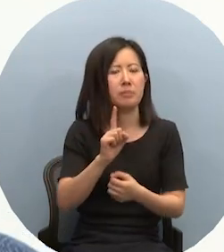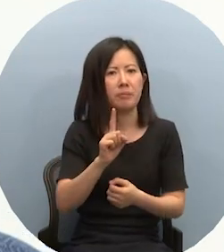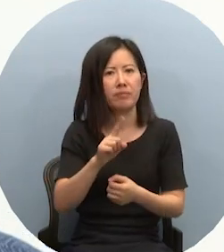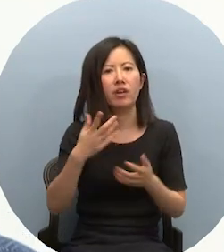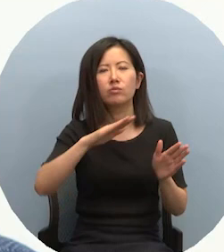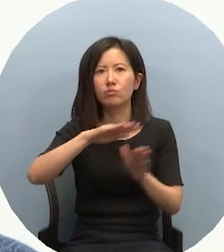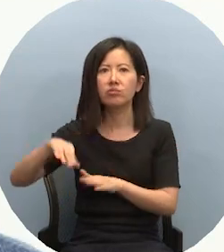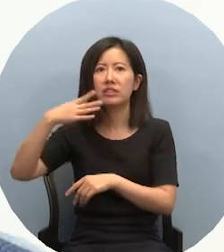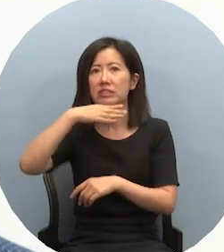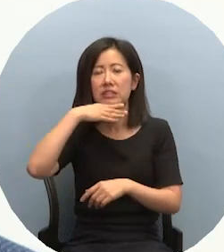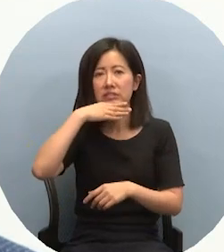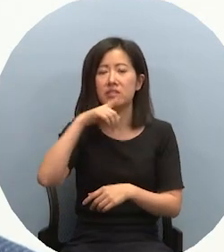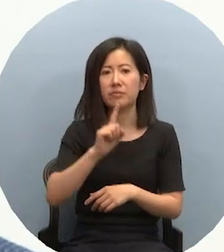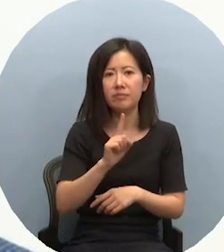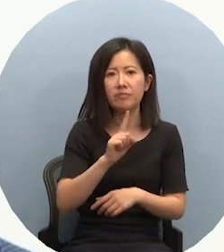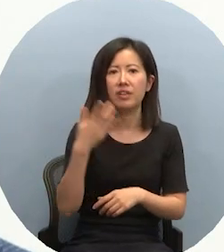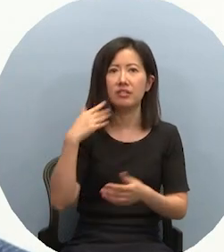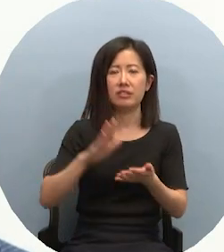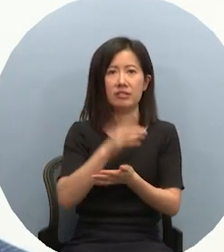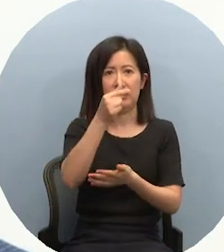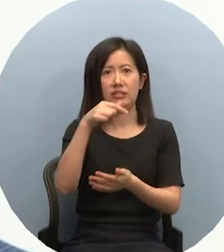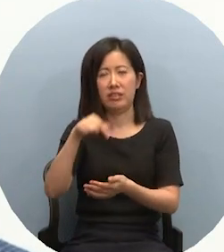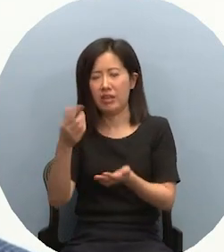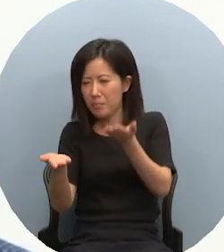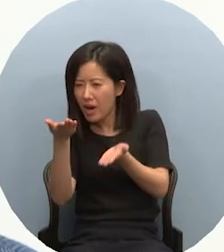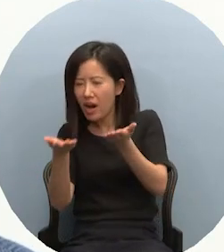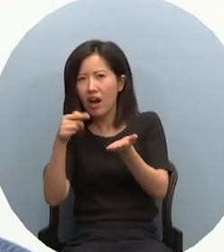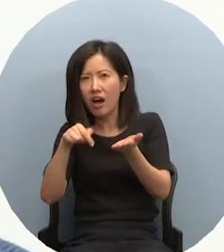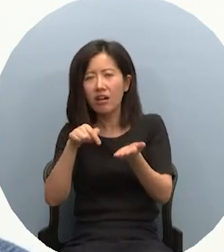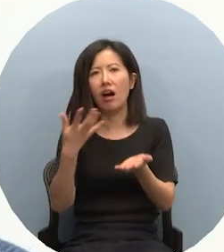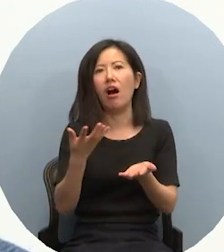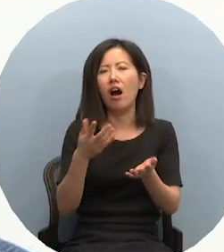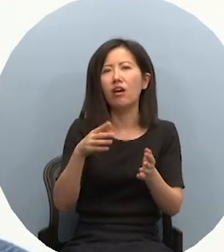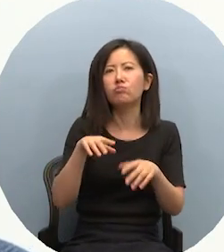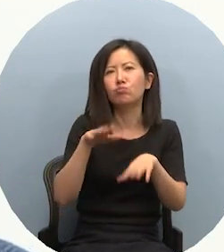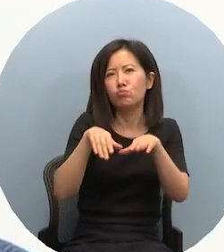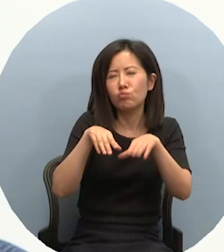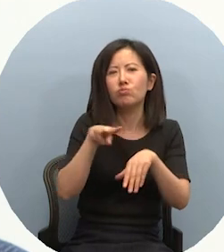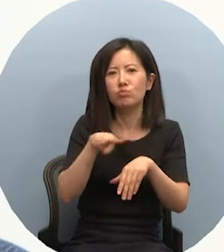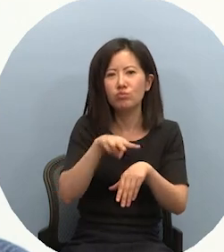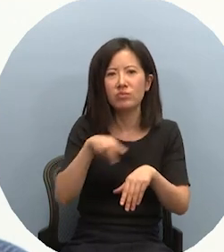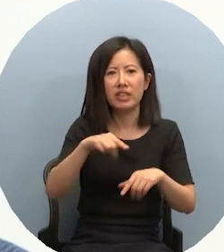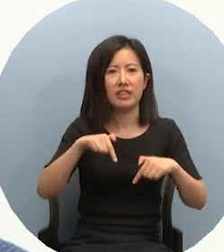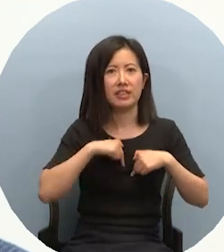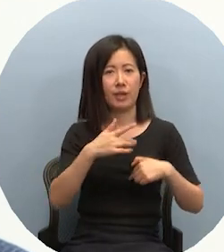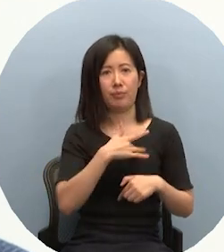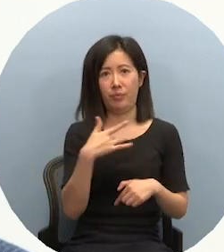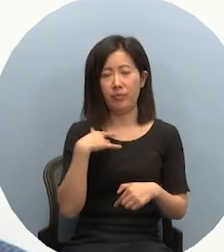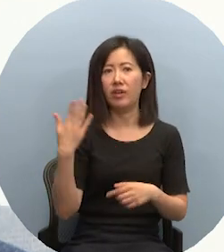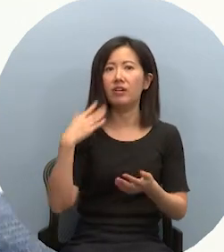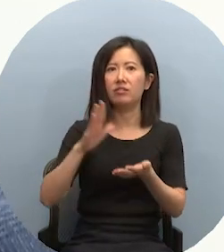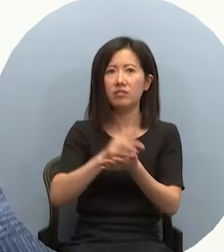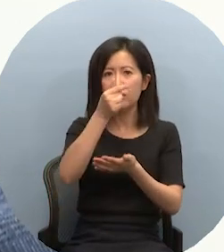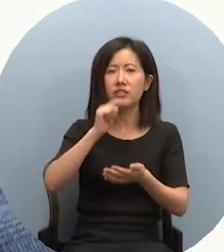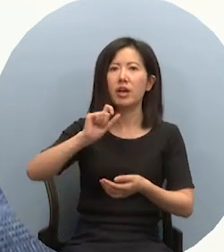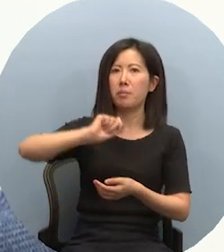看青少年的結果先，跟十年前的比較就是說都是一樣，跟小朋友一樣，都是心肺功能比十年前好了。